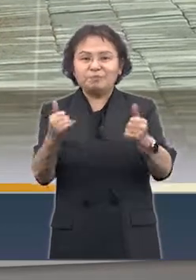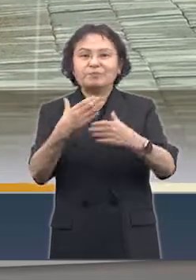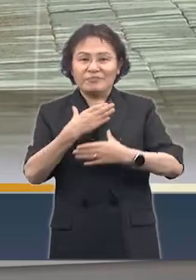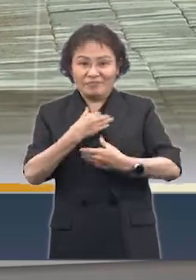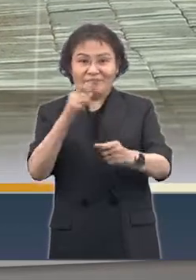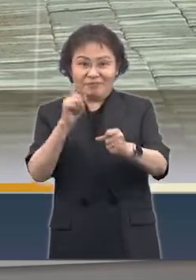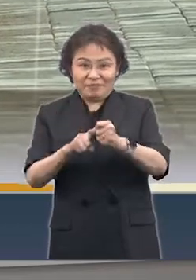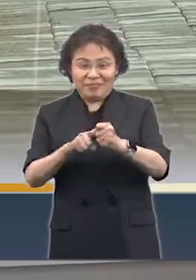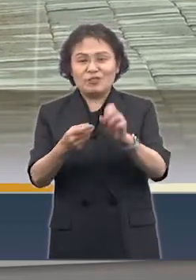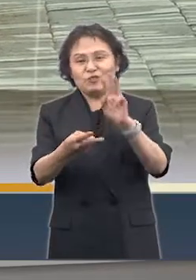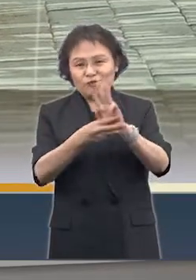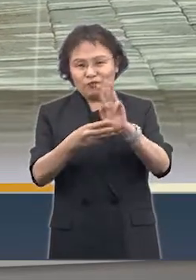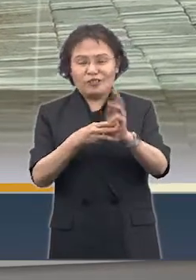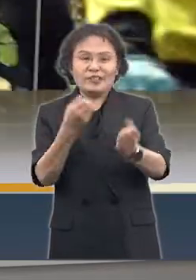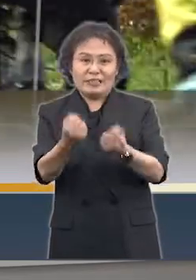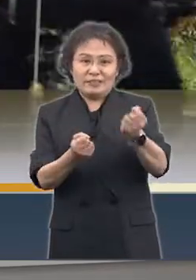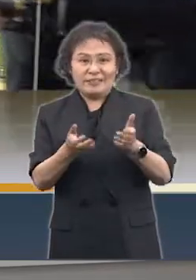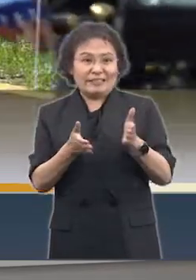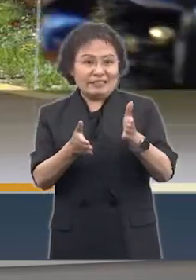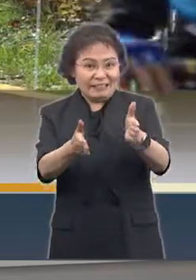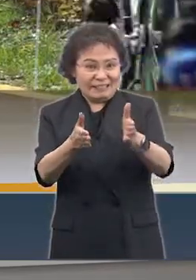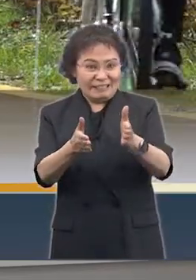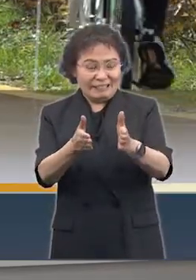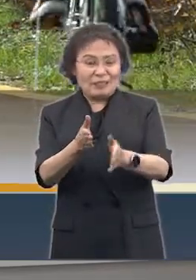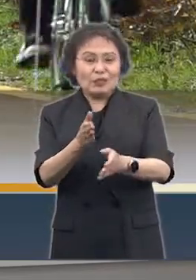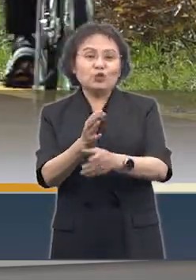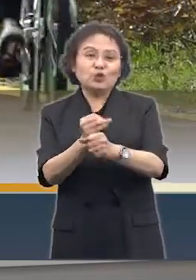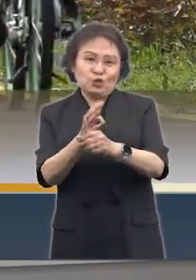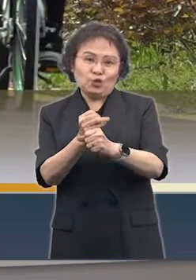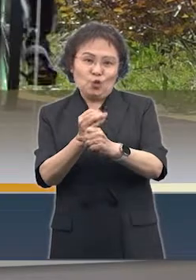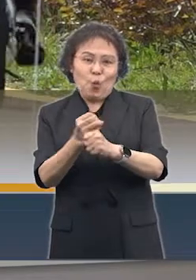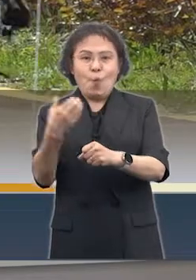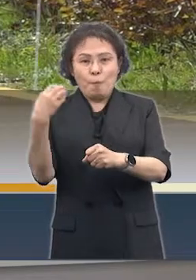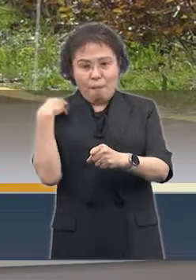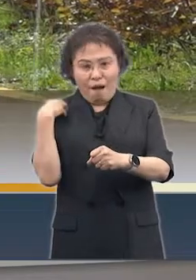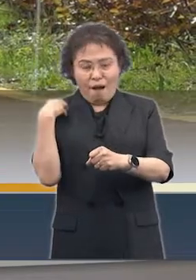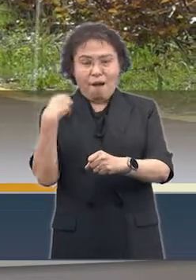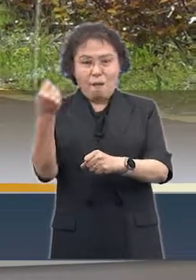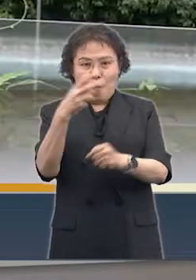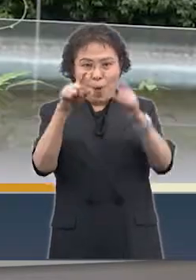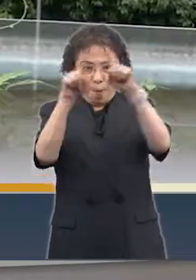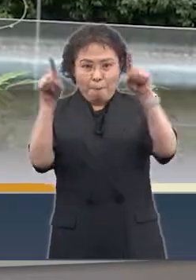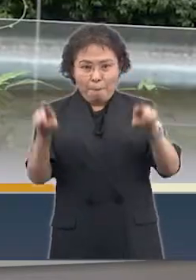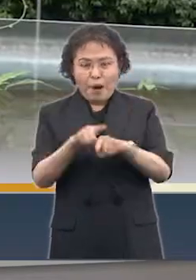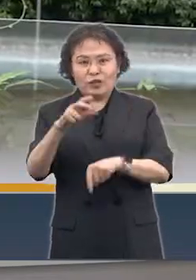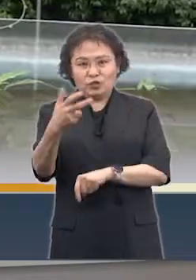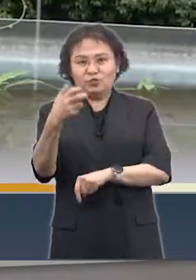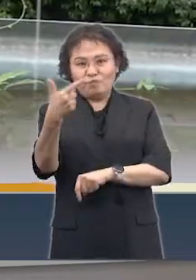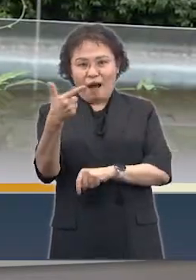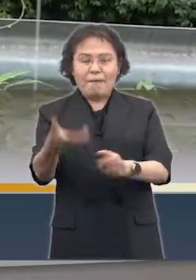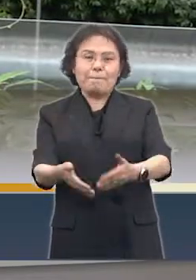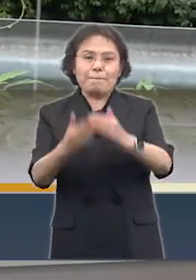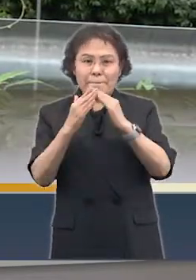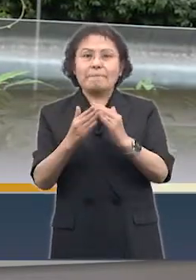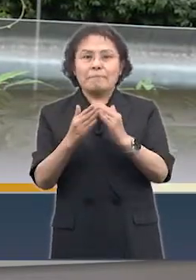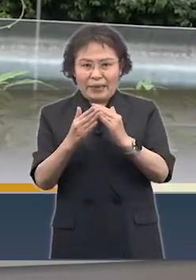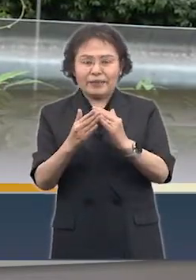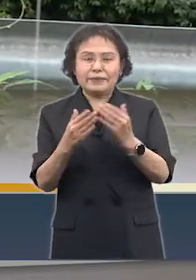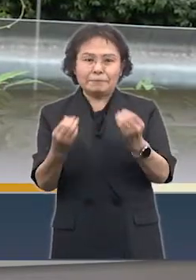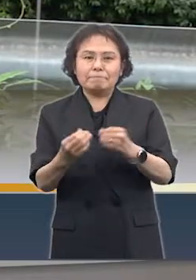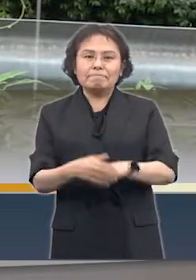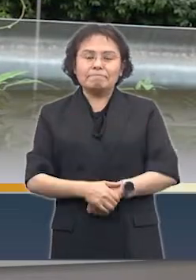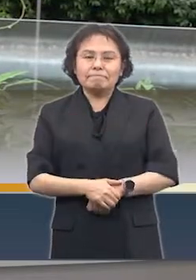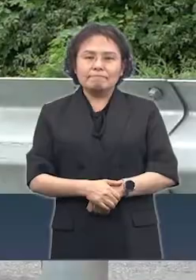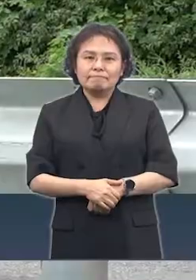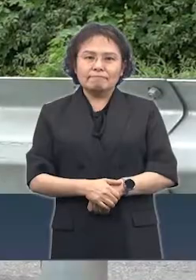고는 주민들의 안전을 위해 중량천 자전거 길의 토로 명 주소 역할을 하는 기초 번호판 일은 6개를 설치했습니다